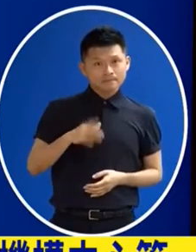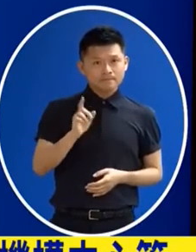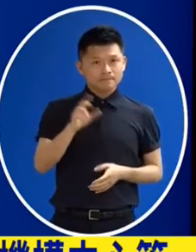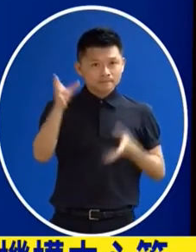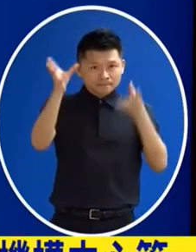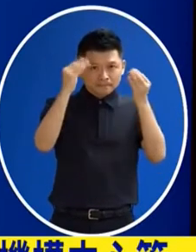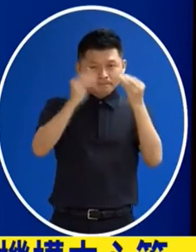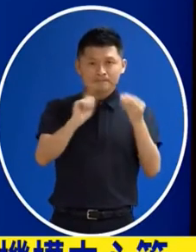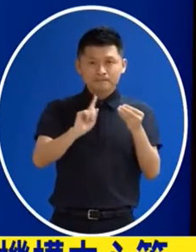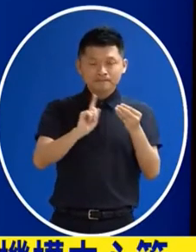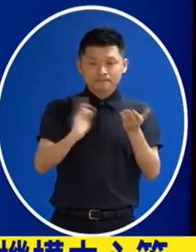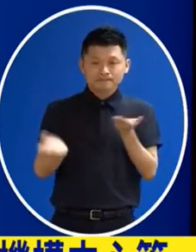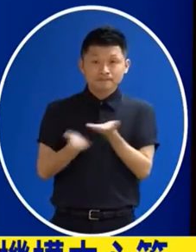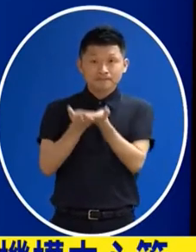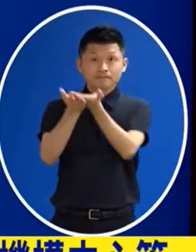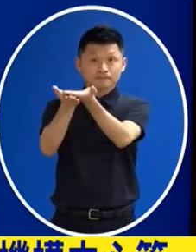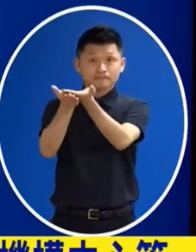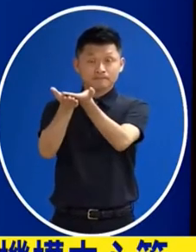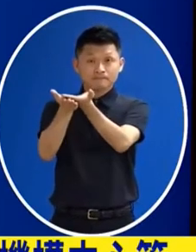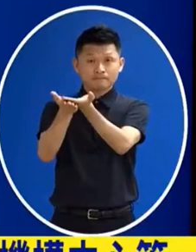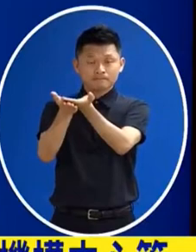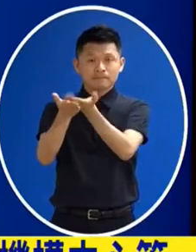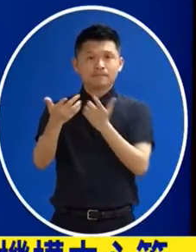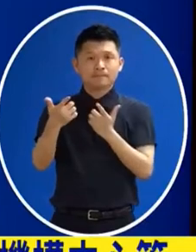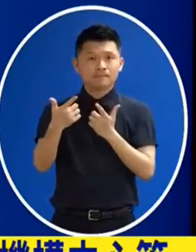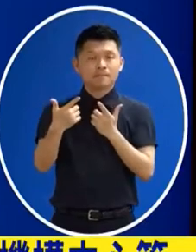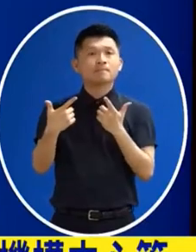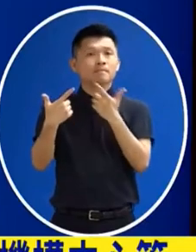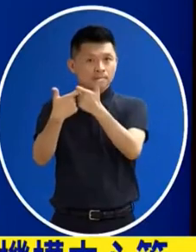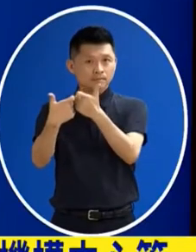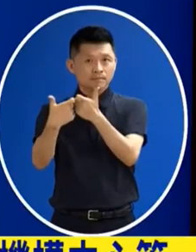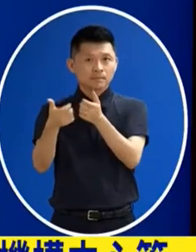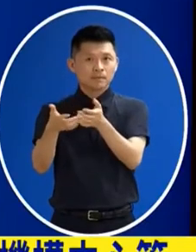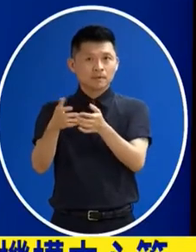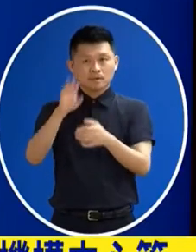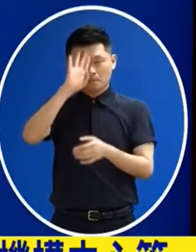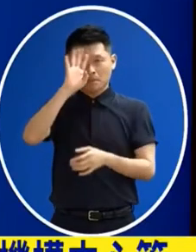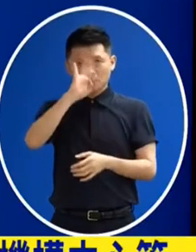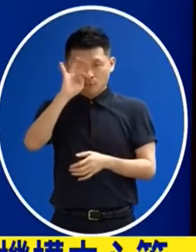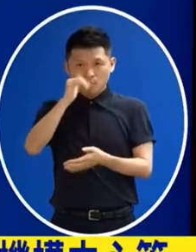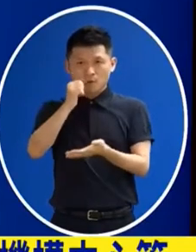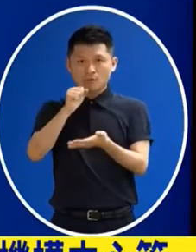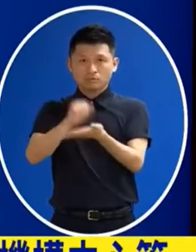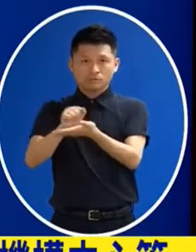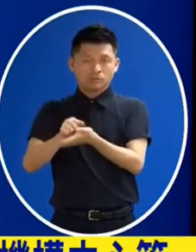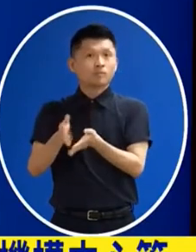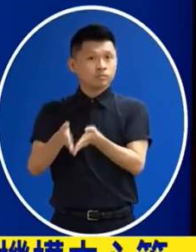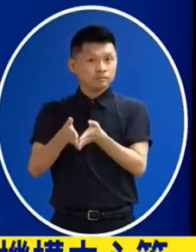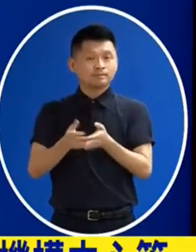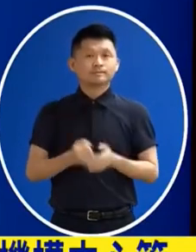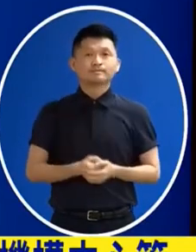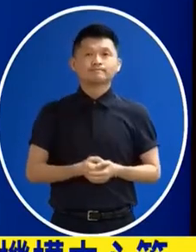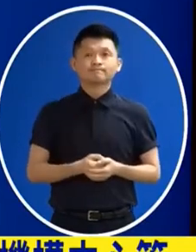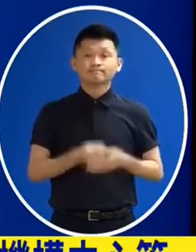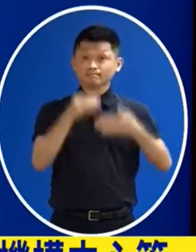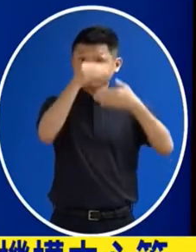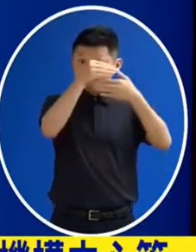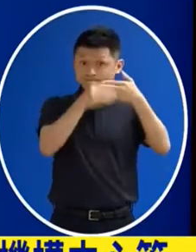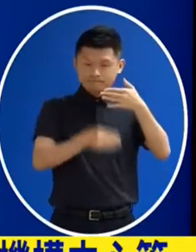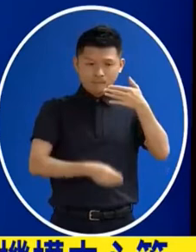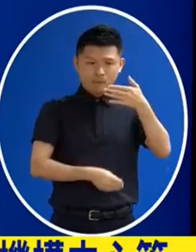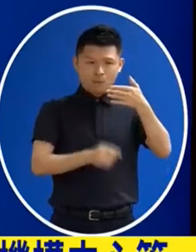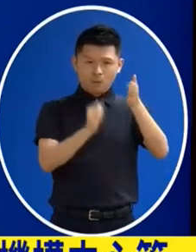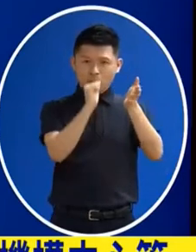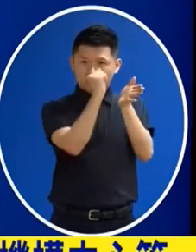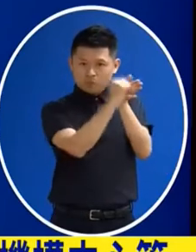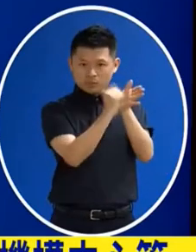供给相关人员来请他配合相关后续的疫调。好，那这个部分是我们指引里面规